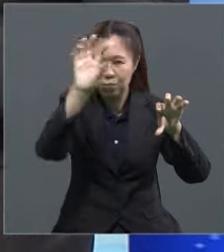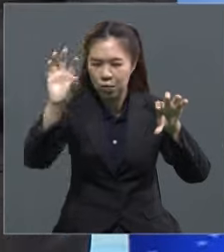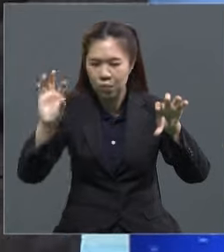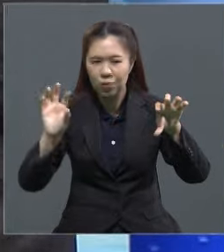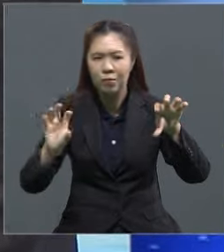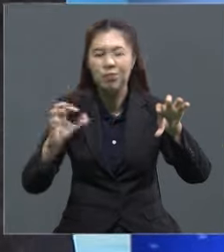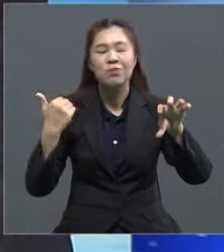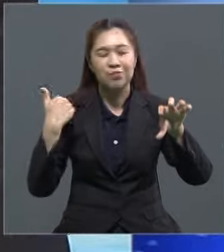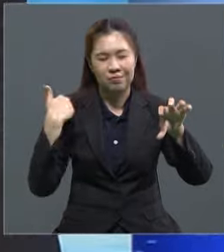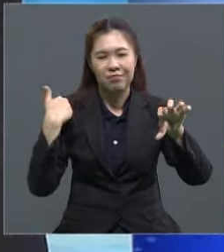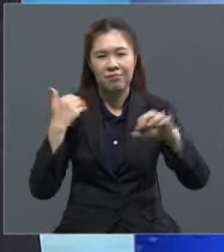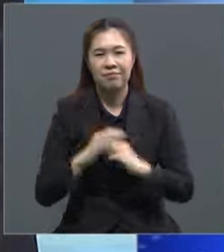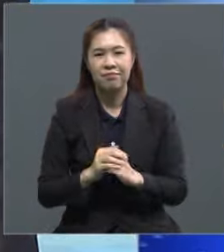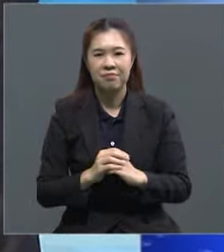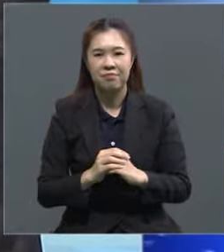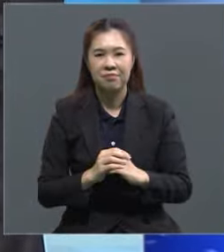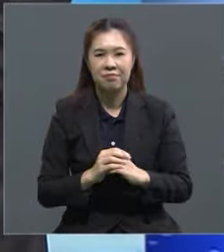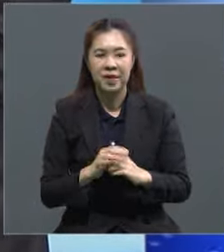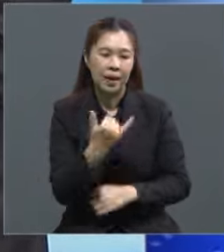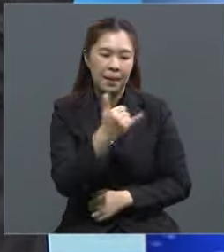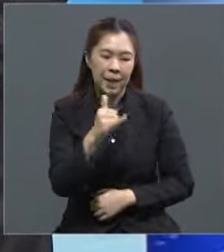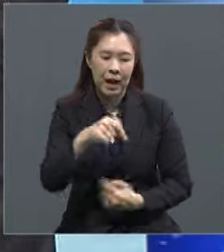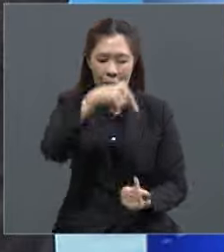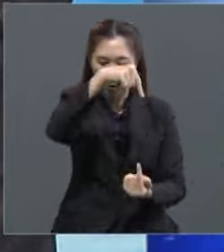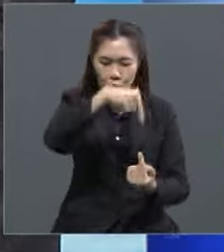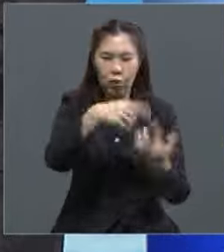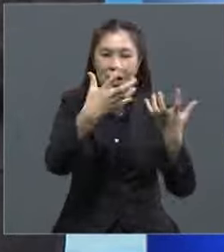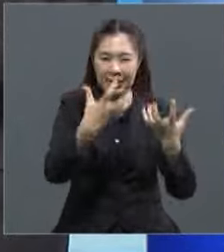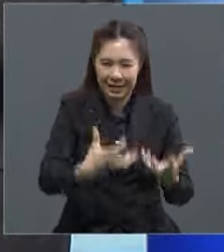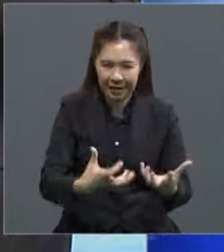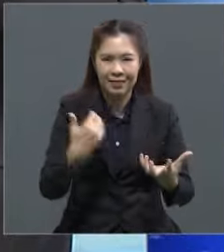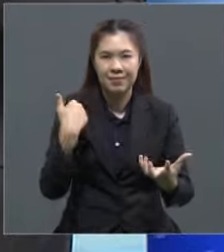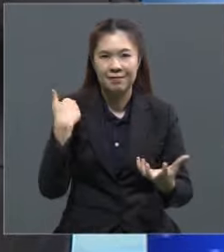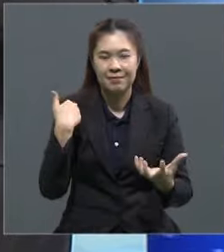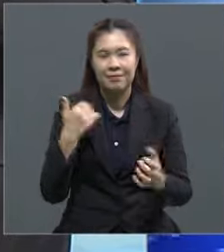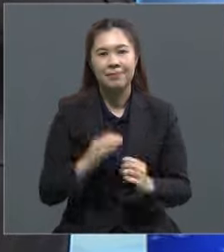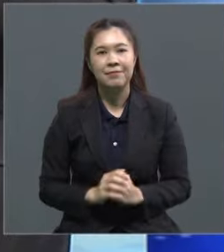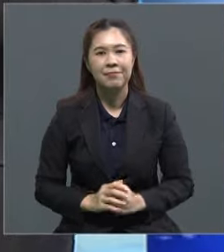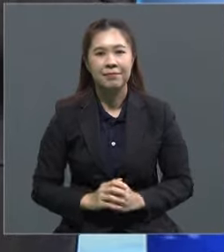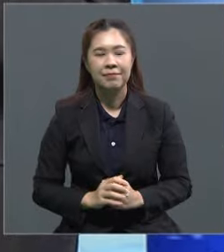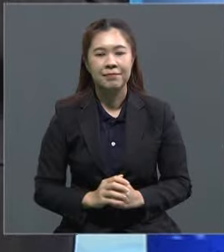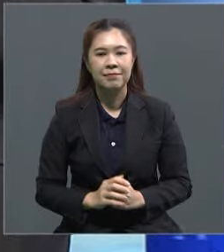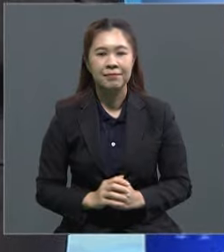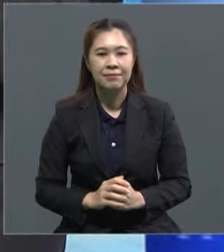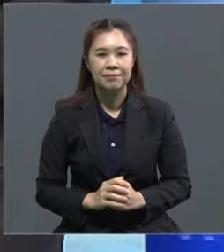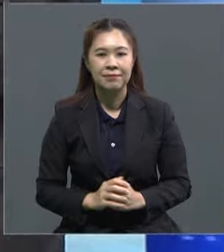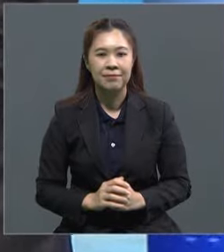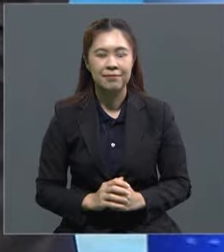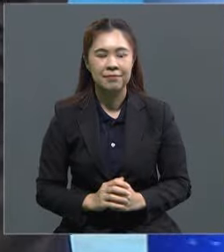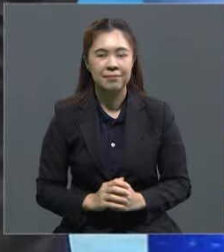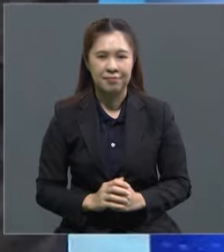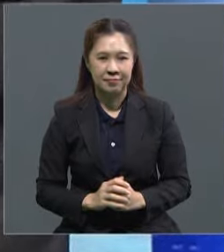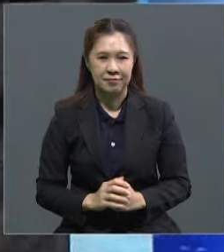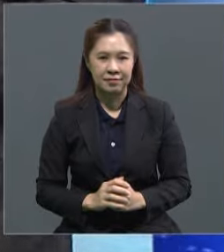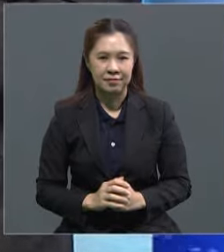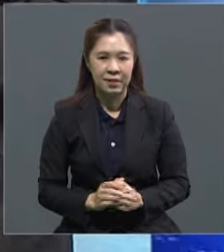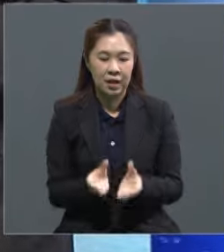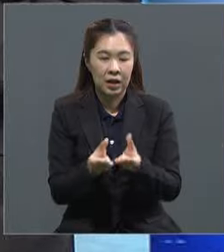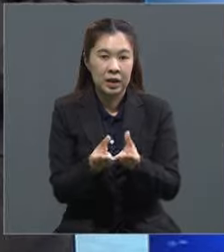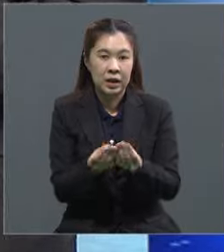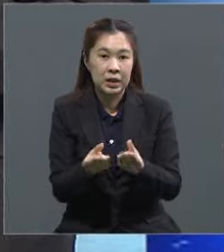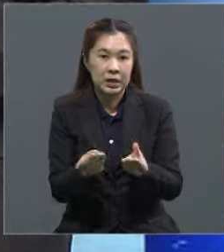นั้นแต่มันก็อาจจะหนักในบริเวณบางจุดได้เพราะฉะนั้นปริมาณฝนอย่างไรก็ตามเนี่ยฝนอ่าดินเนี่ยมันค่อน